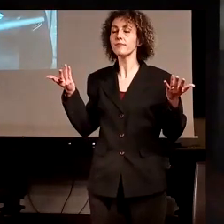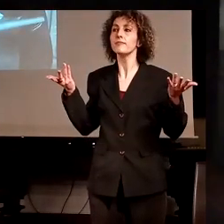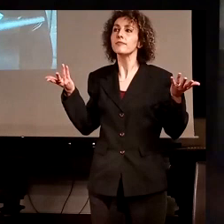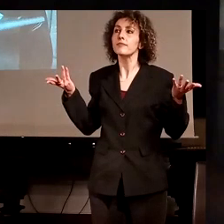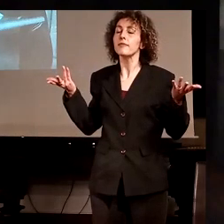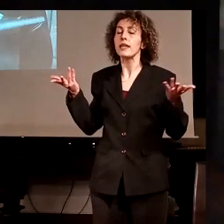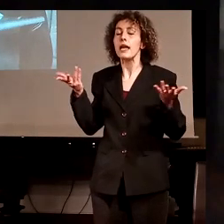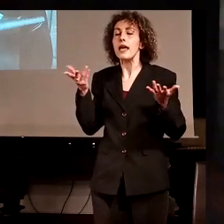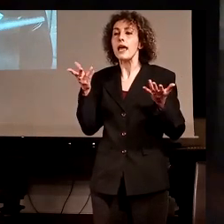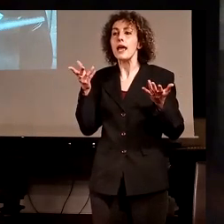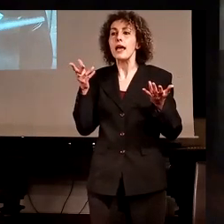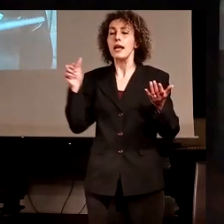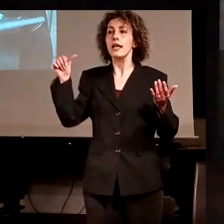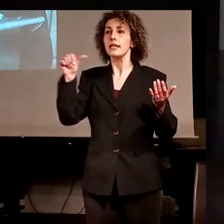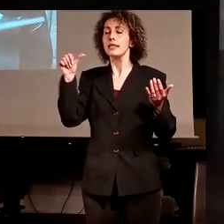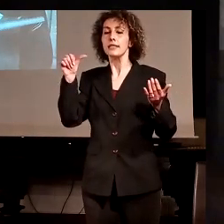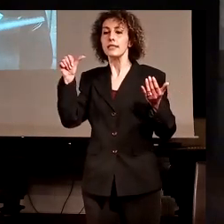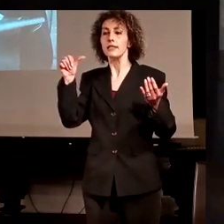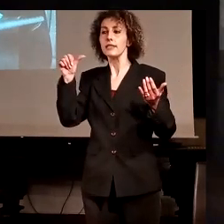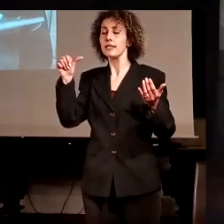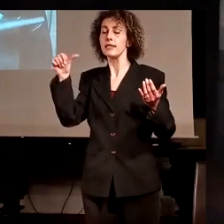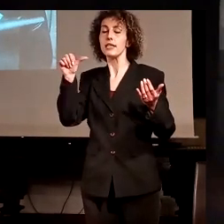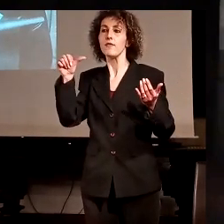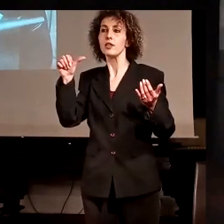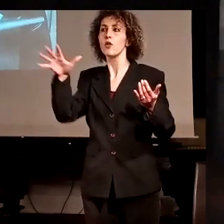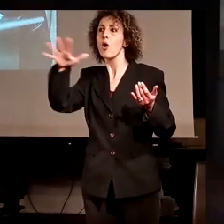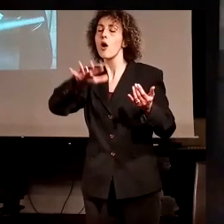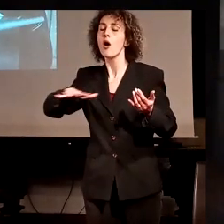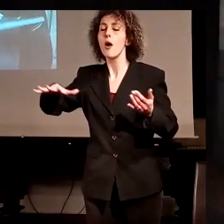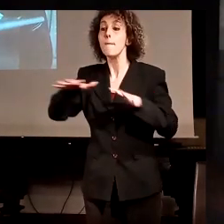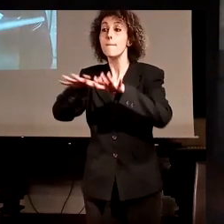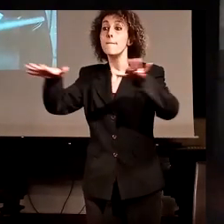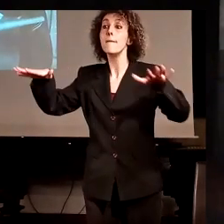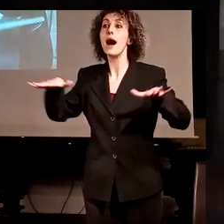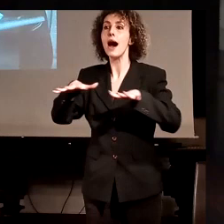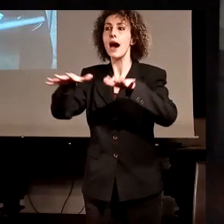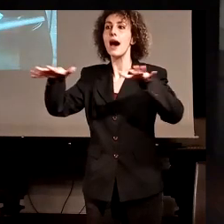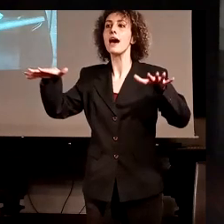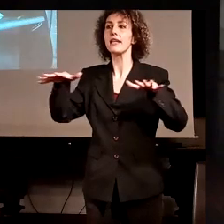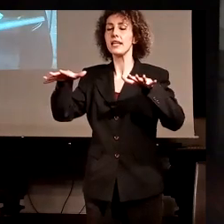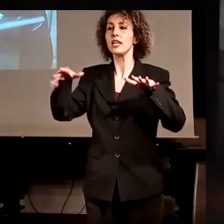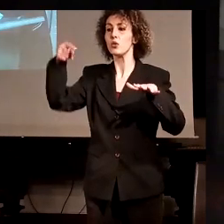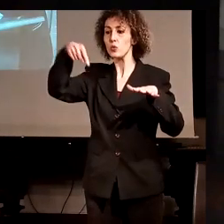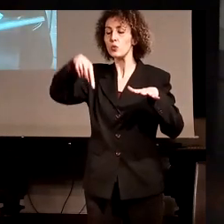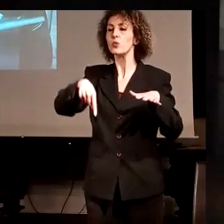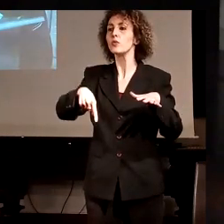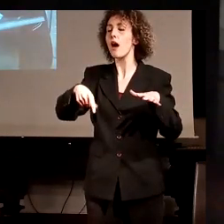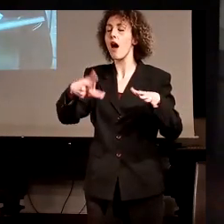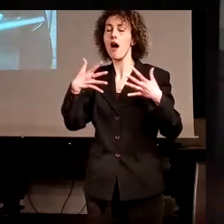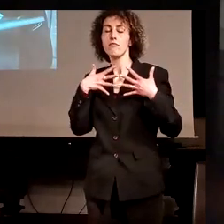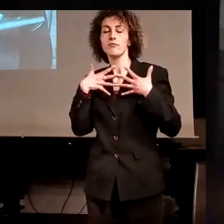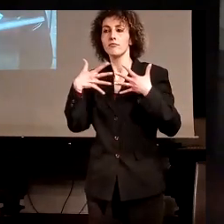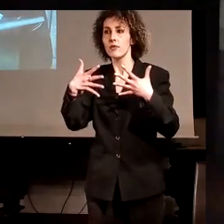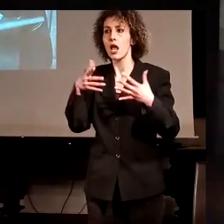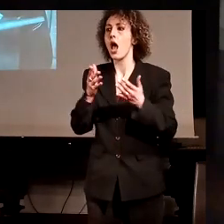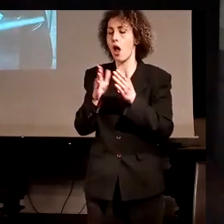si innamora sul posto dei mari del sud perché gli era stato proposto di scrivere un libro ii dice